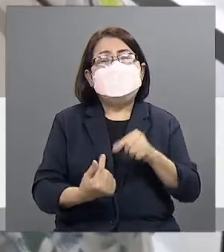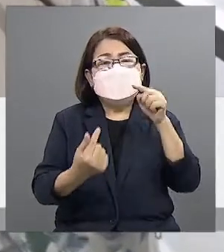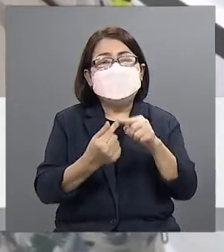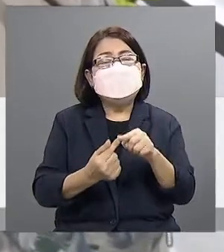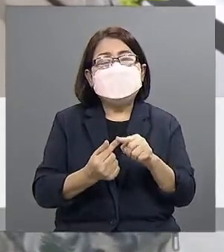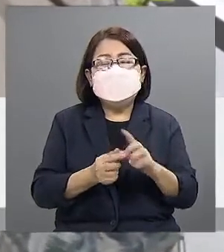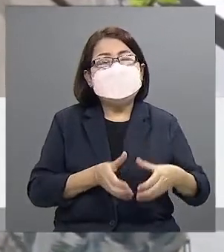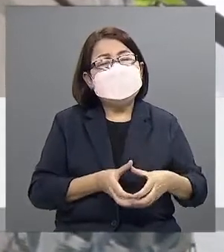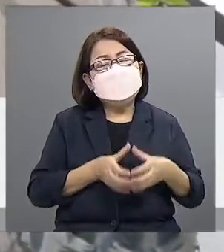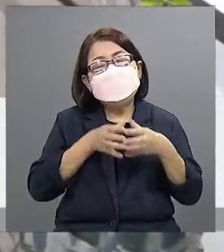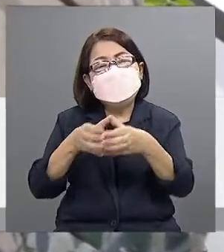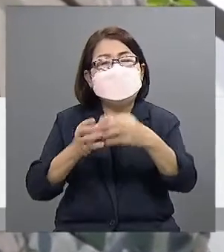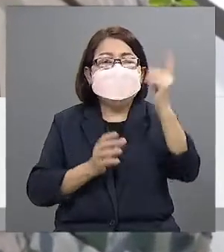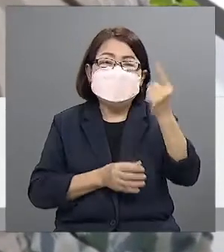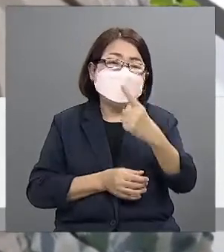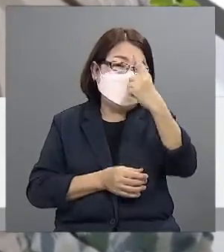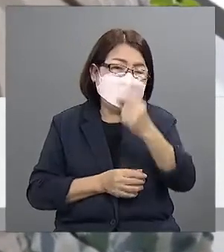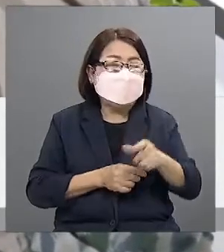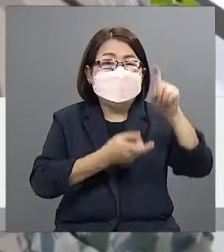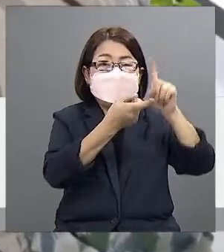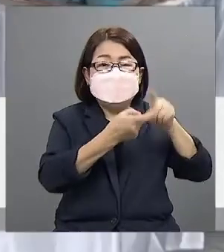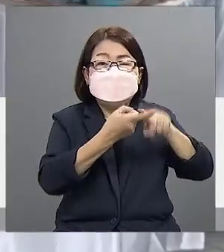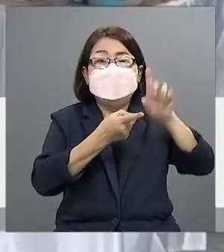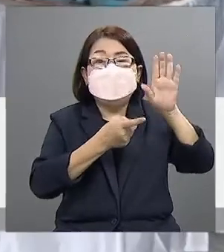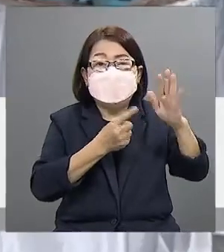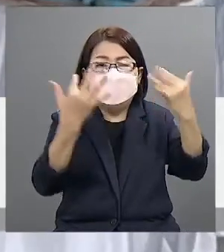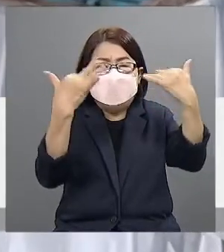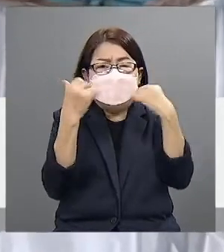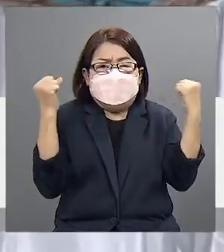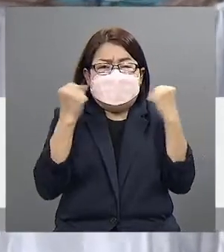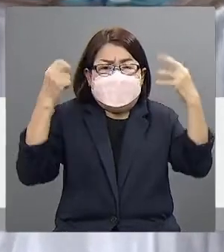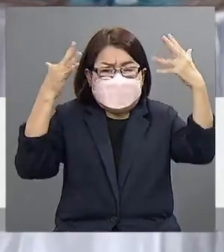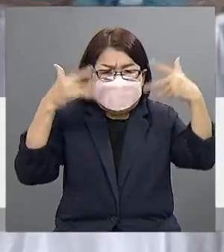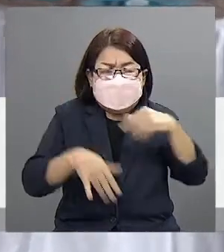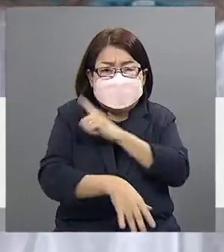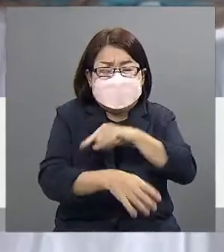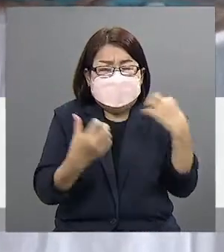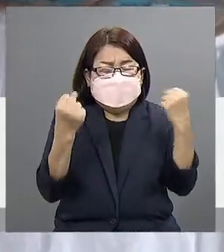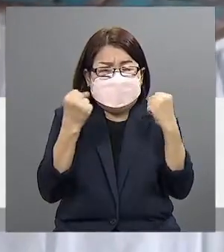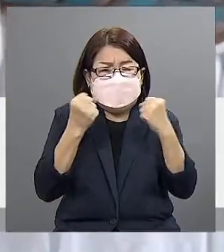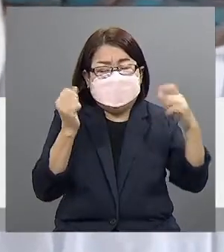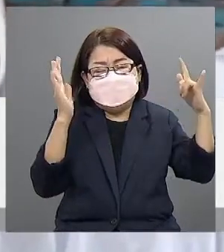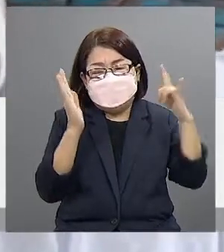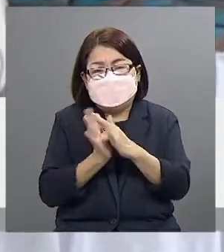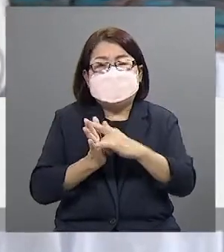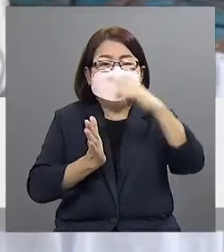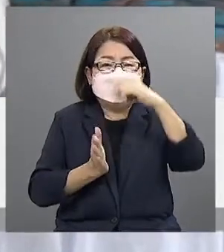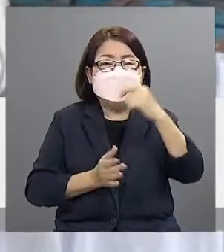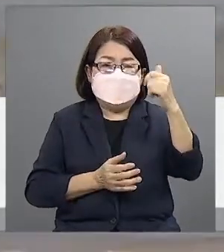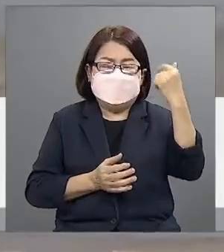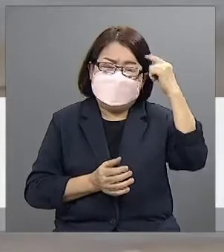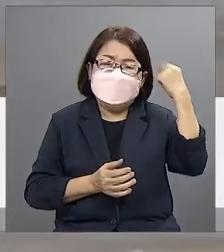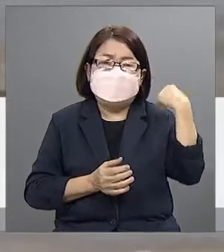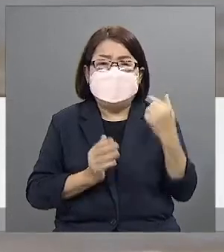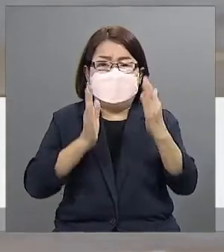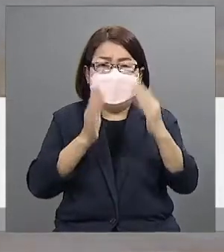าวรัสเซียจะเดินทางหนีอากาศหนาวเย็นมาพักผ่อนโดยคาดว่าจะมีจำนวนนักท่องเที่ยวชาวรัสเซียเดินทางมาท่องเที่ยวที่จังหวัดภูเก็ตมาก